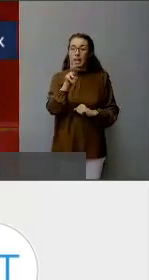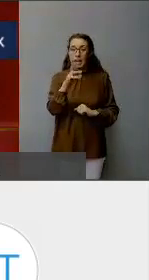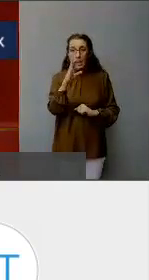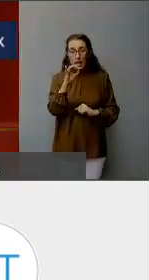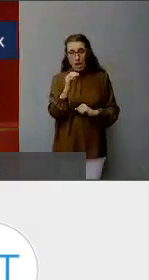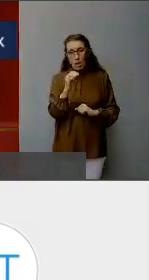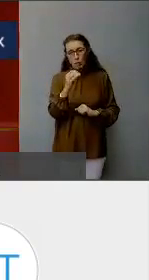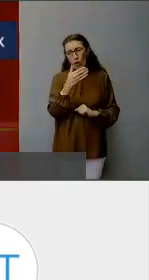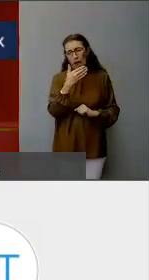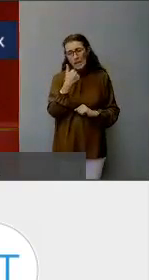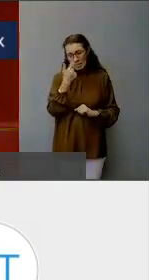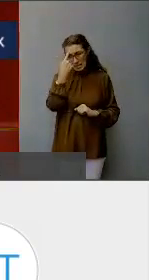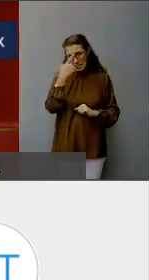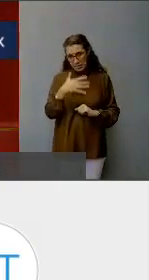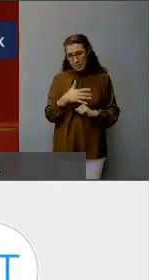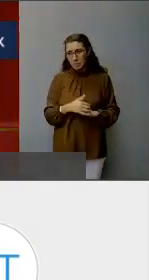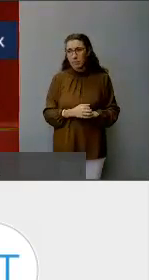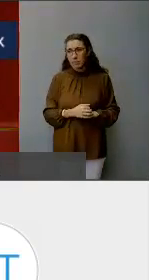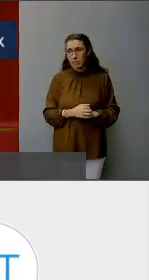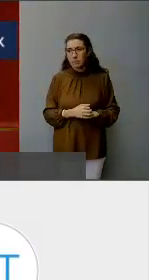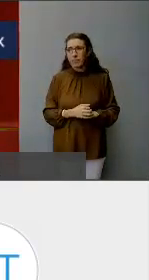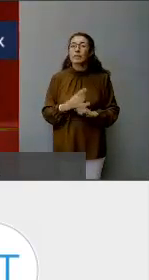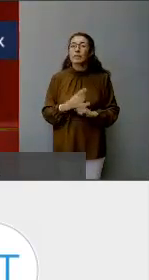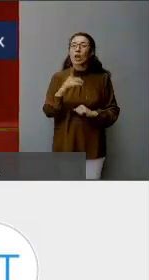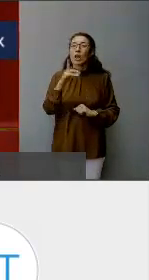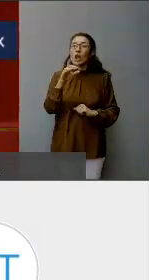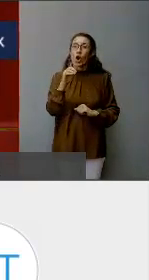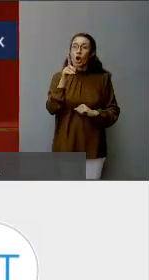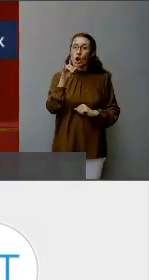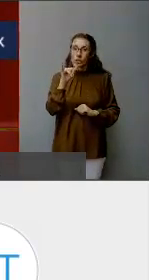è giustificata lodi